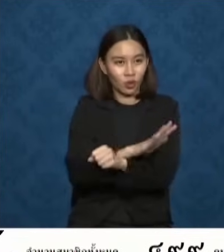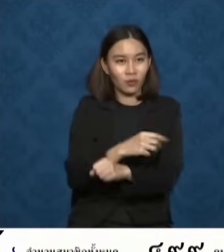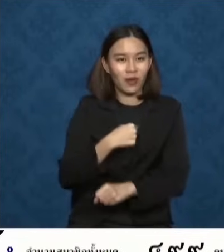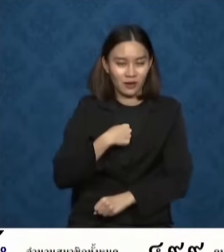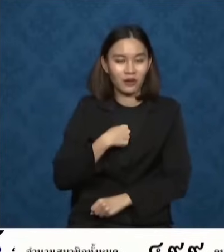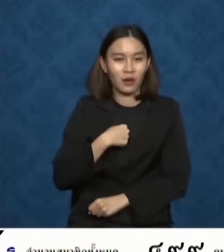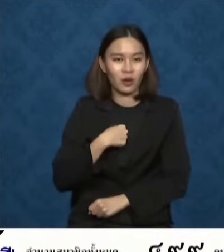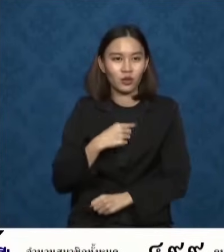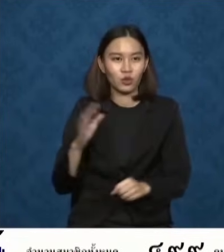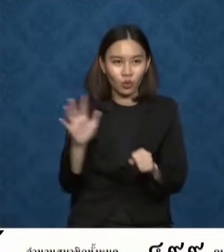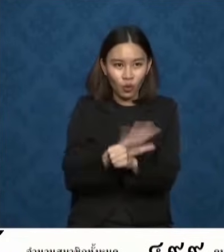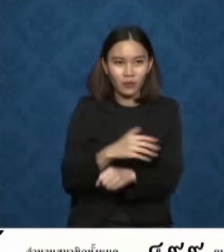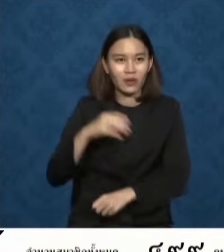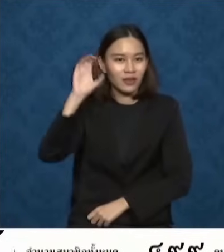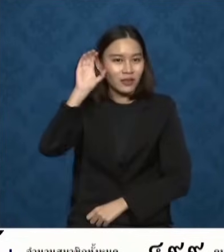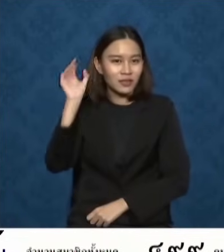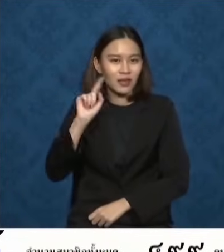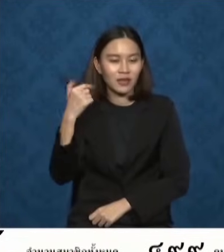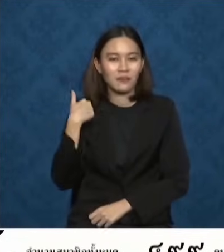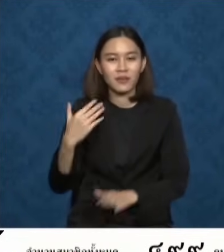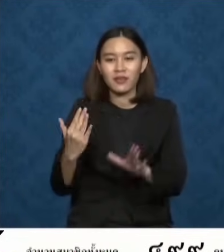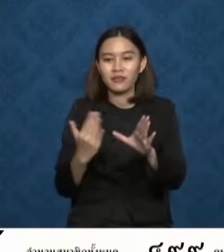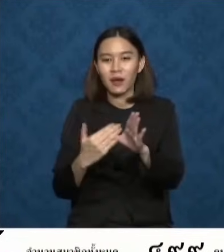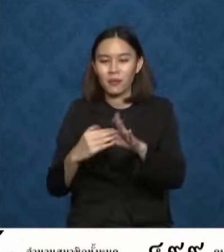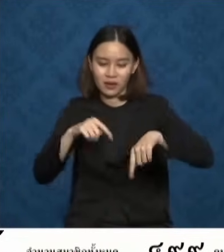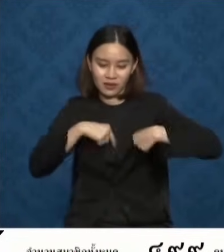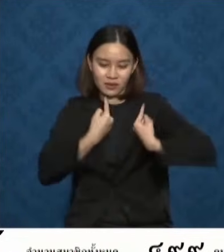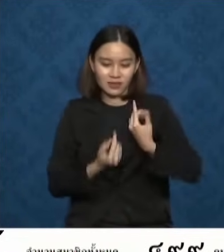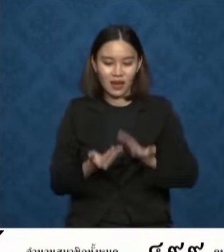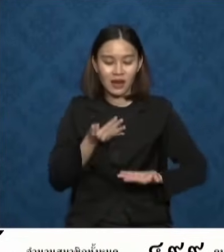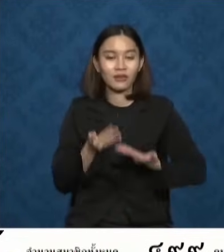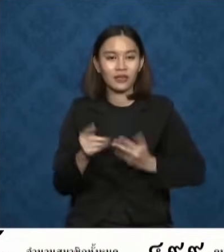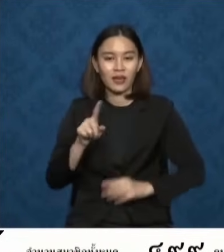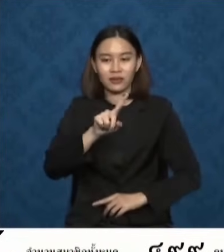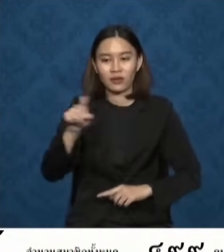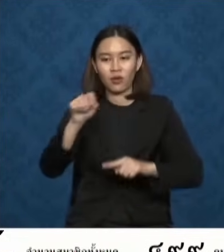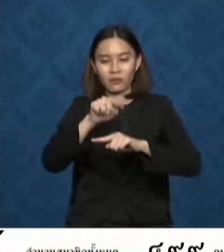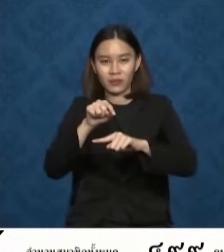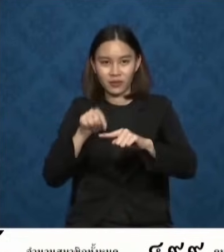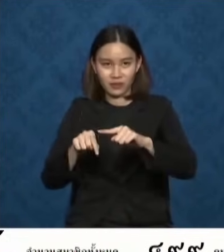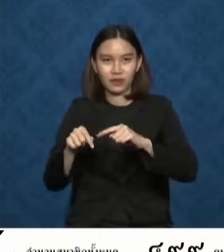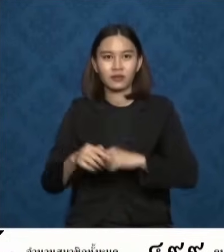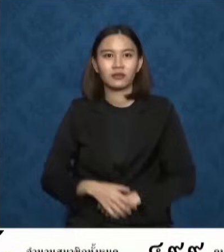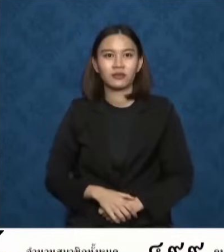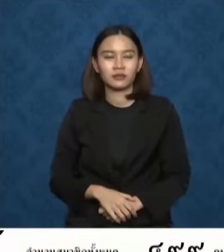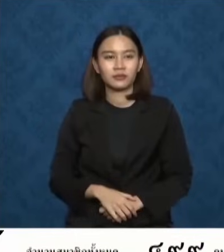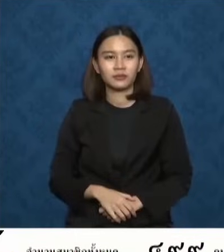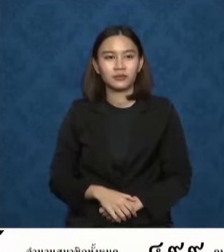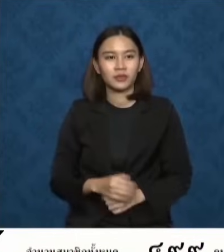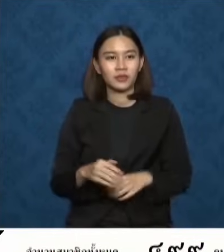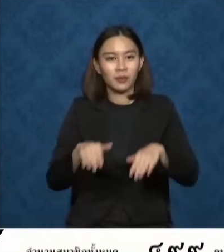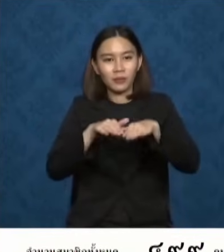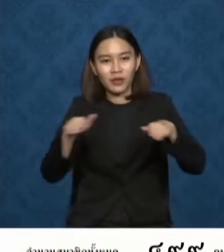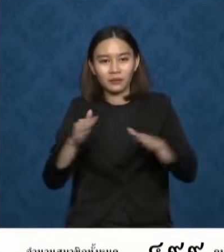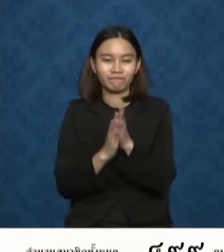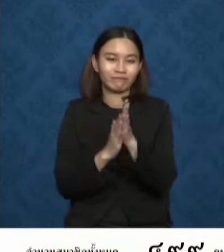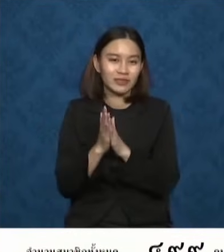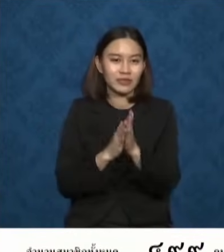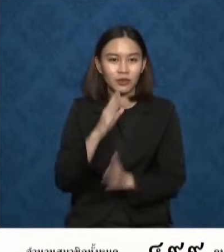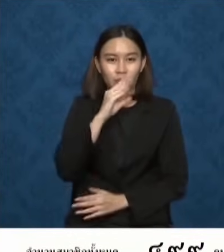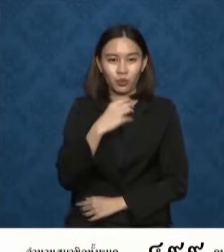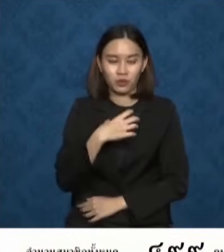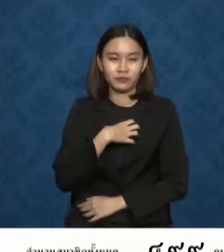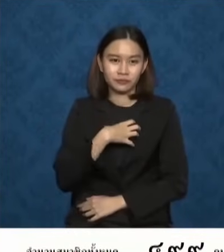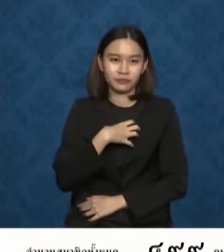นะผมยังเชื่อว่าเราจะมีการสมัครใจที่สมบูรณ์ 100% มาตรการการจูงใจอยากพูดเหลือเกิน